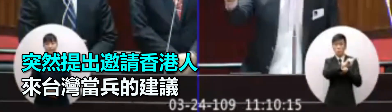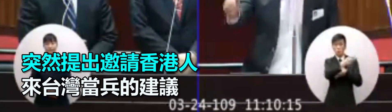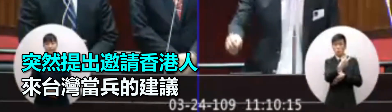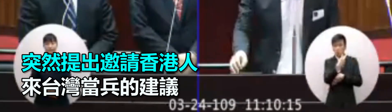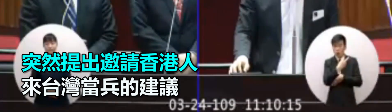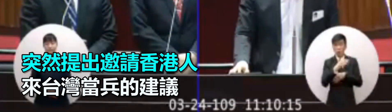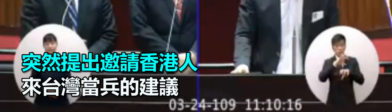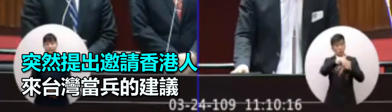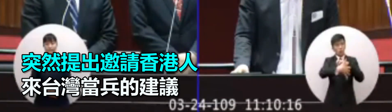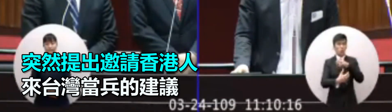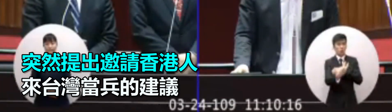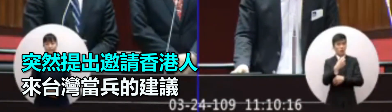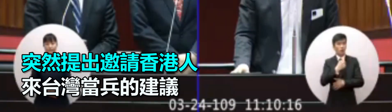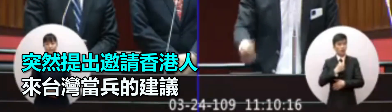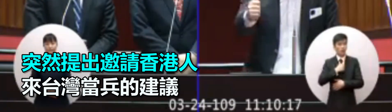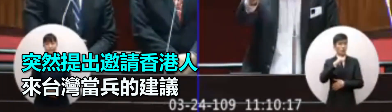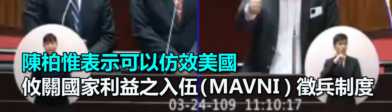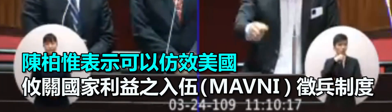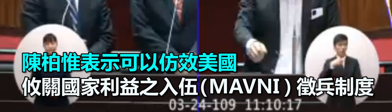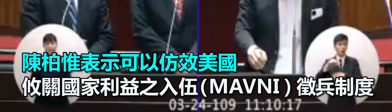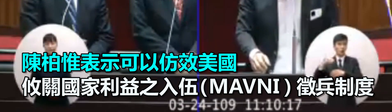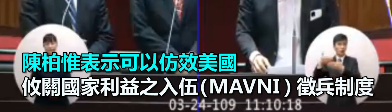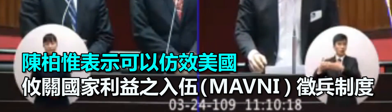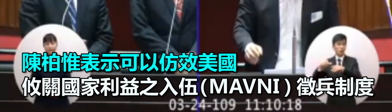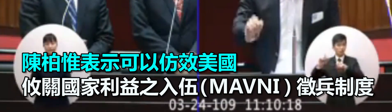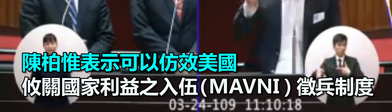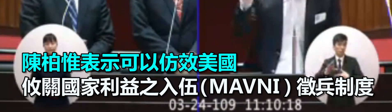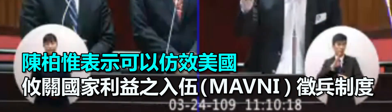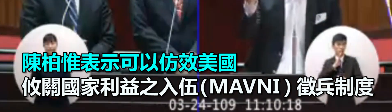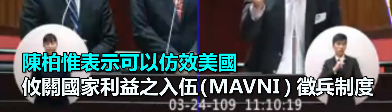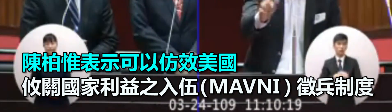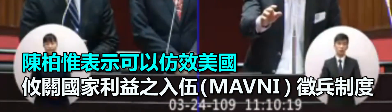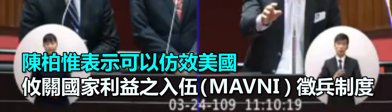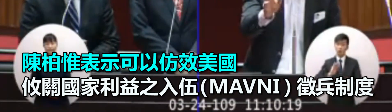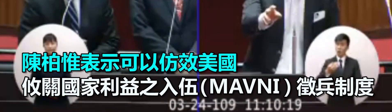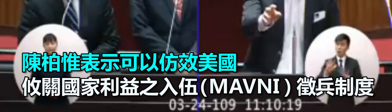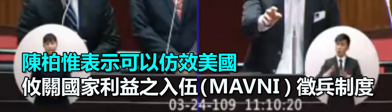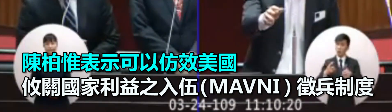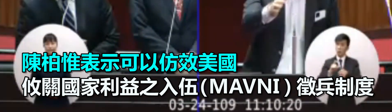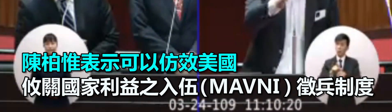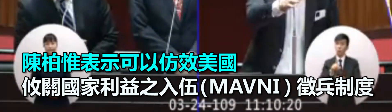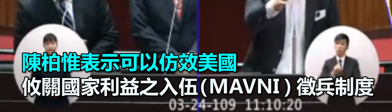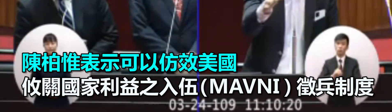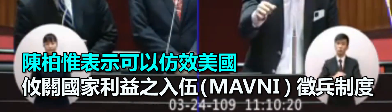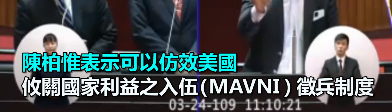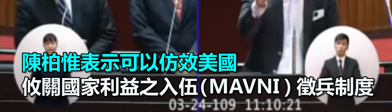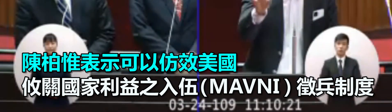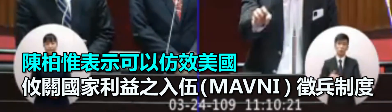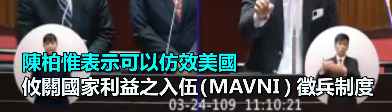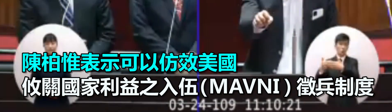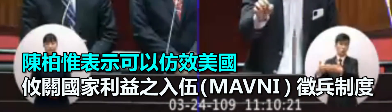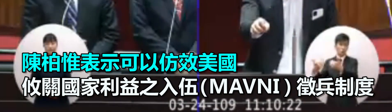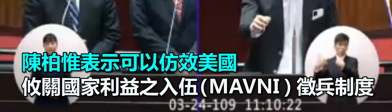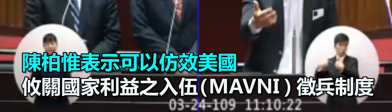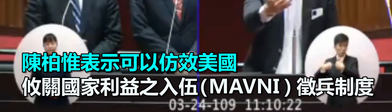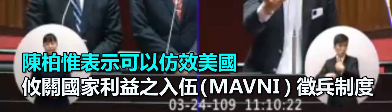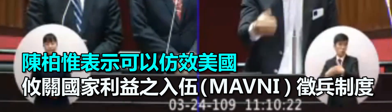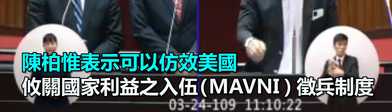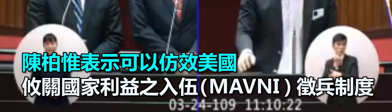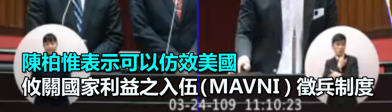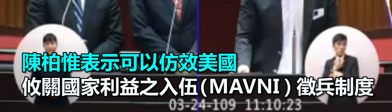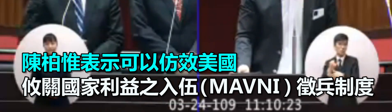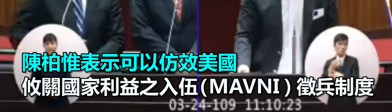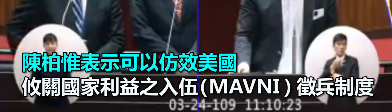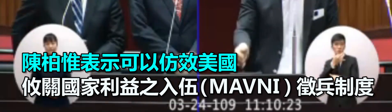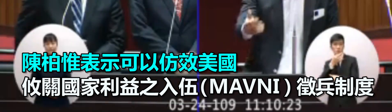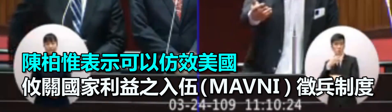认知，全世界拢知影台湾甲中国无共国家。OK， 我认同无问题。但是即马不管啦。我会认为吼，是中国对咱有侵略的意图啦，包